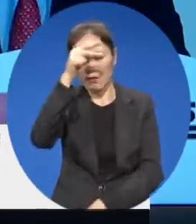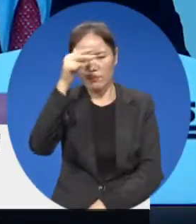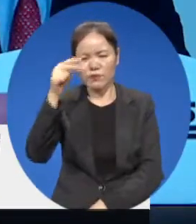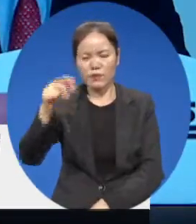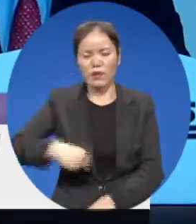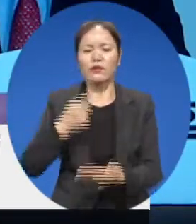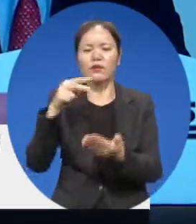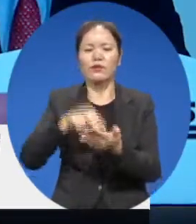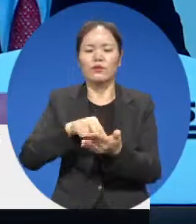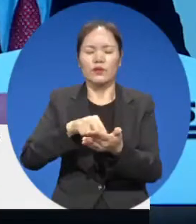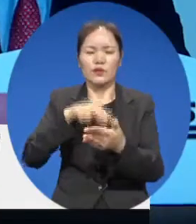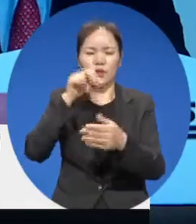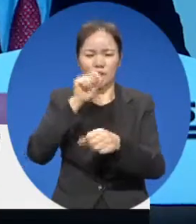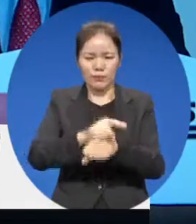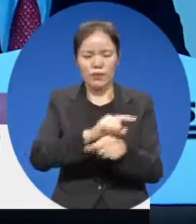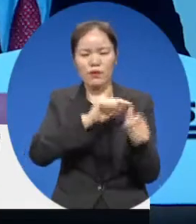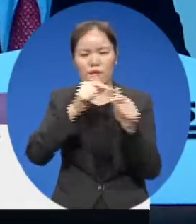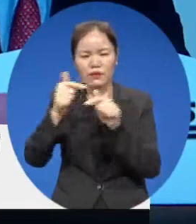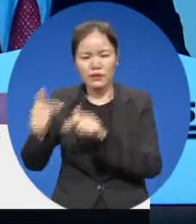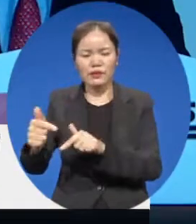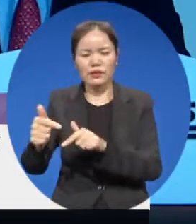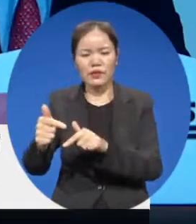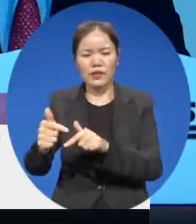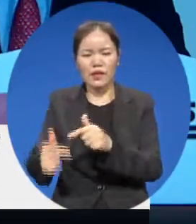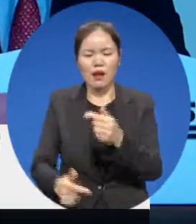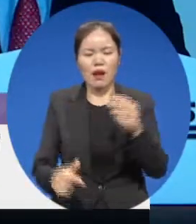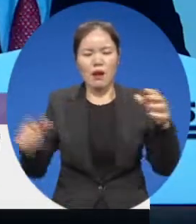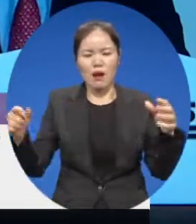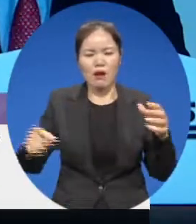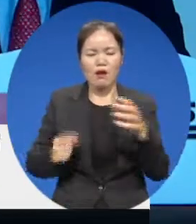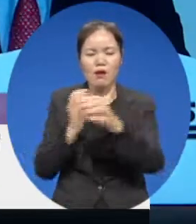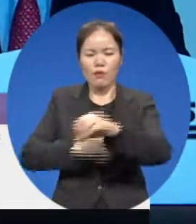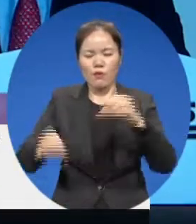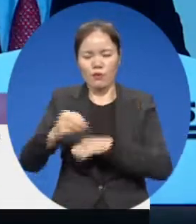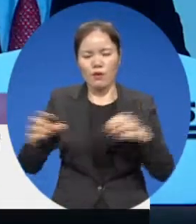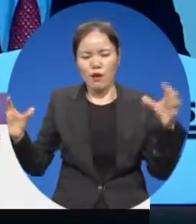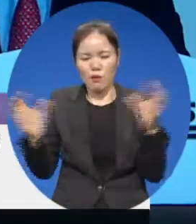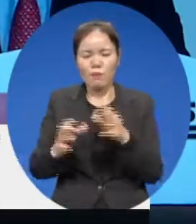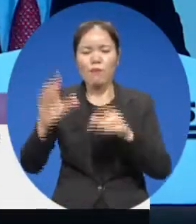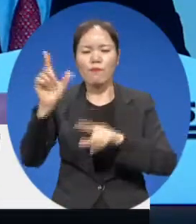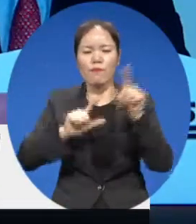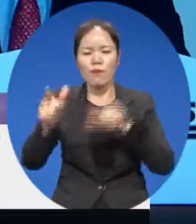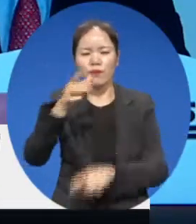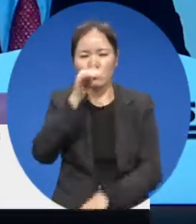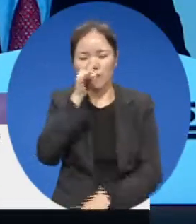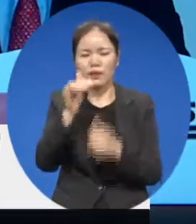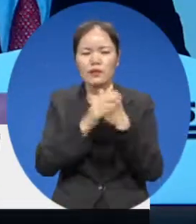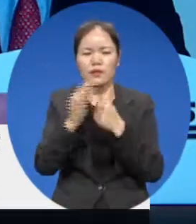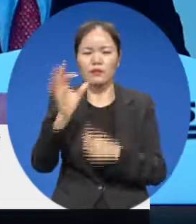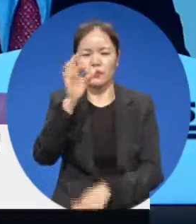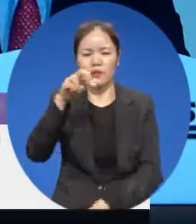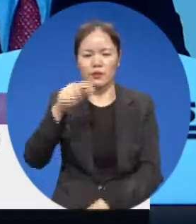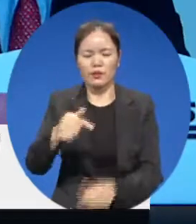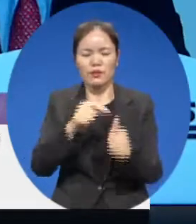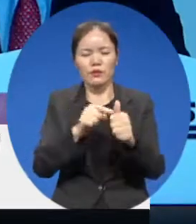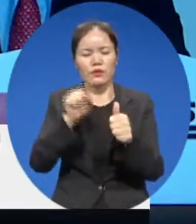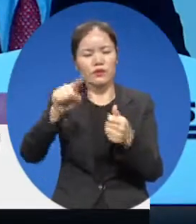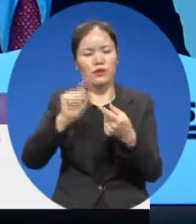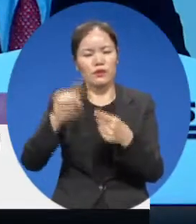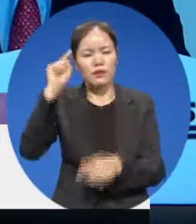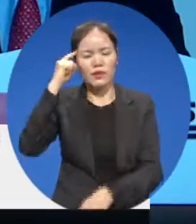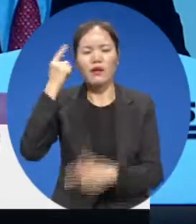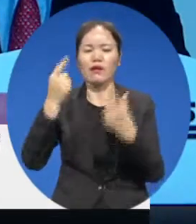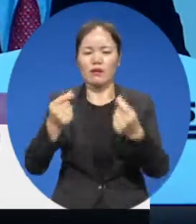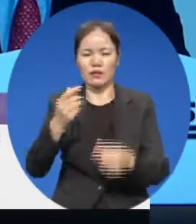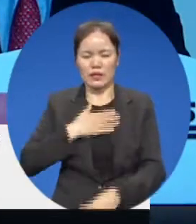이런 큰 주제 큰 베이 아래 지금 하나로 똘똘 뭉친 그런 모습이 나타나고 있기 때문에 윤 총장도 그것을 의식한 듯 나를